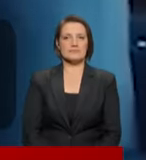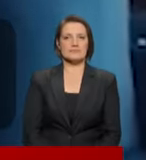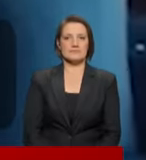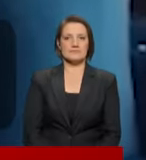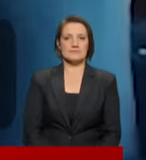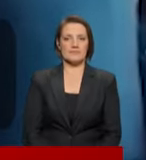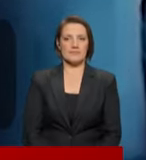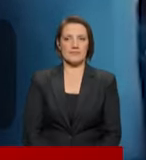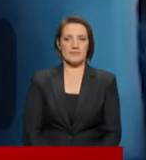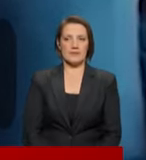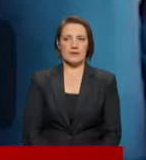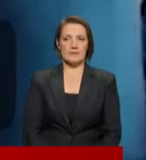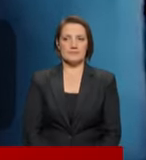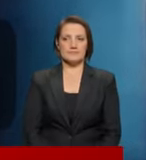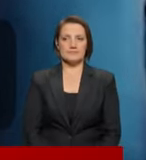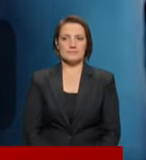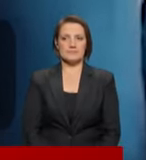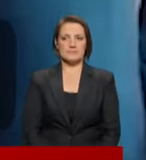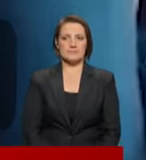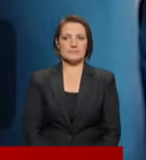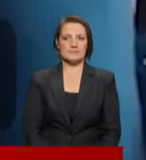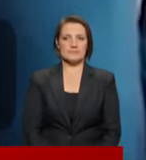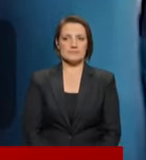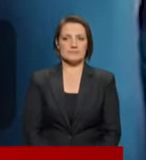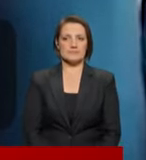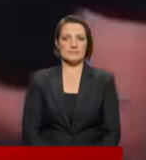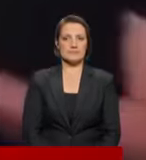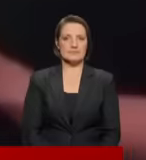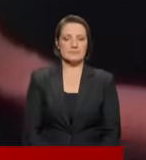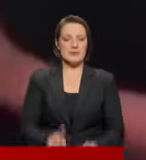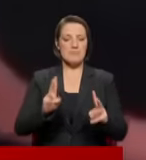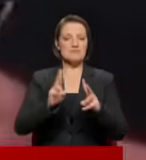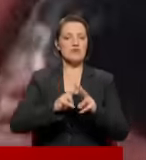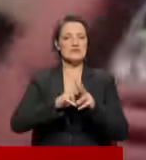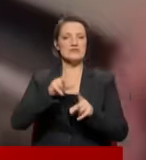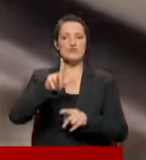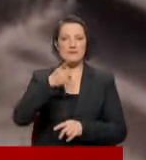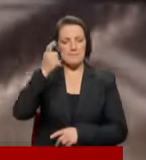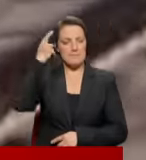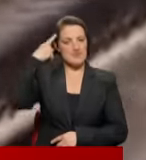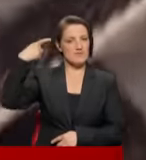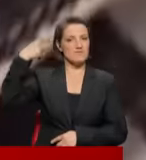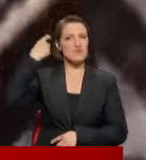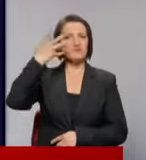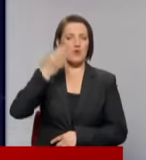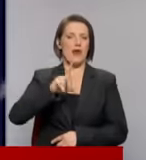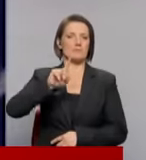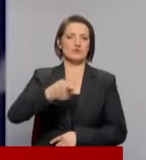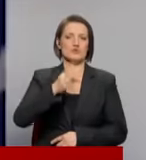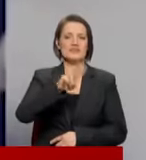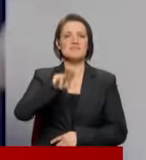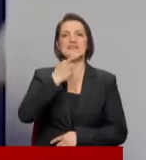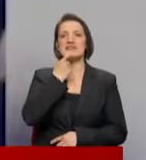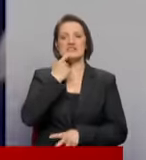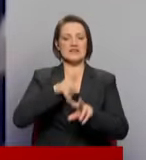geçiyor. Katlanarak, üzüntümüz artarak devam ediyor. Polis lojmanında başından vurulmuş halde bulundu